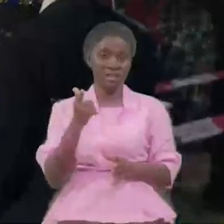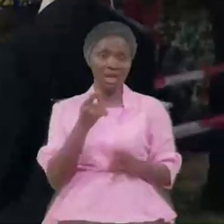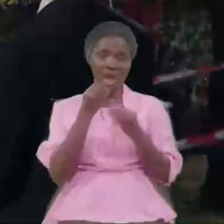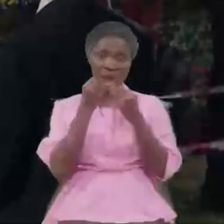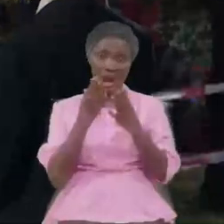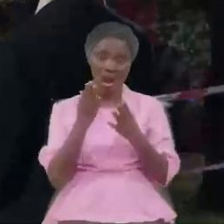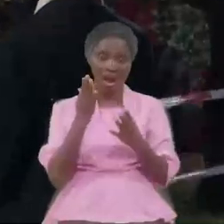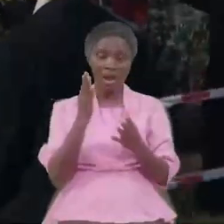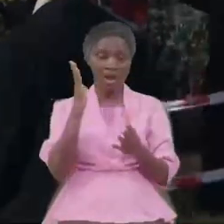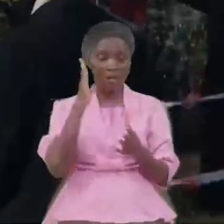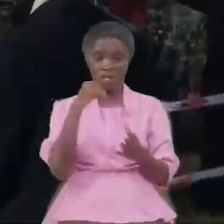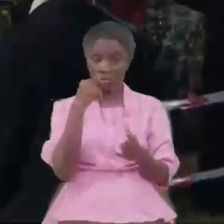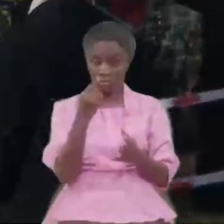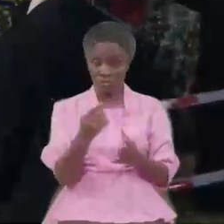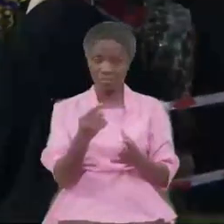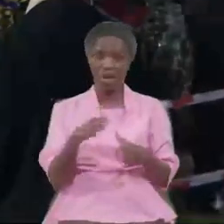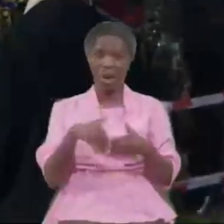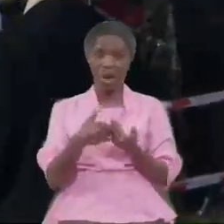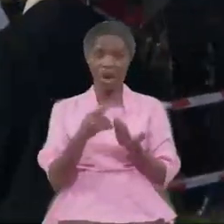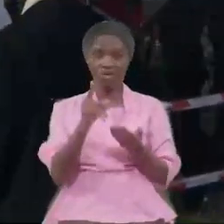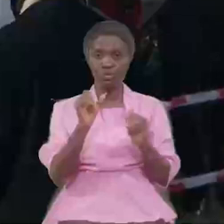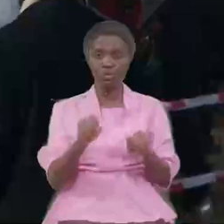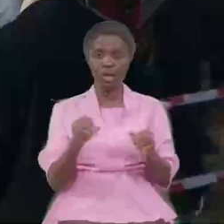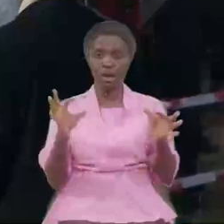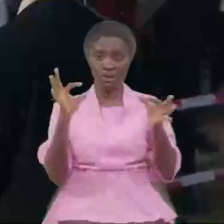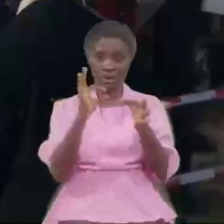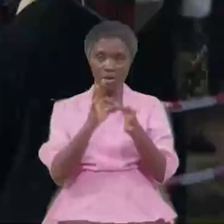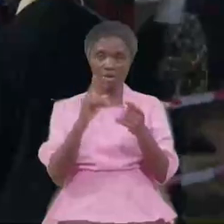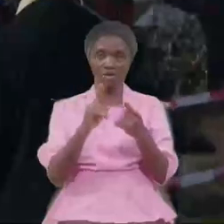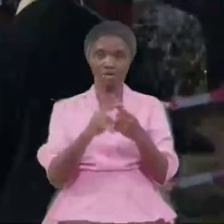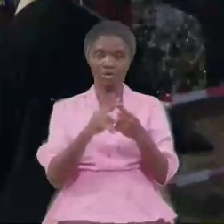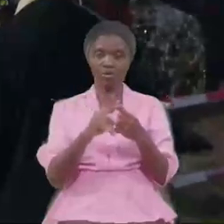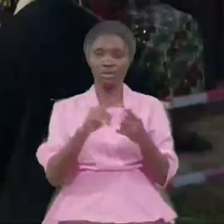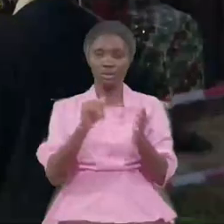sujet de la connexion et comment vous pouvez y prendre part.